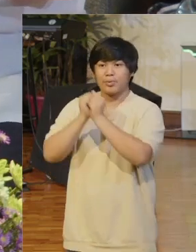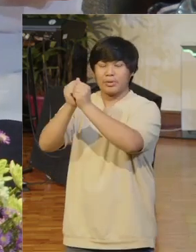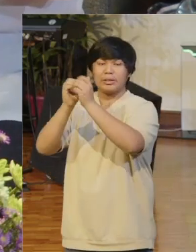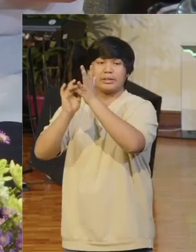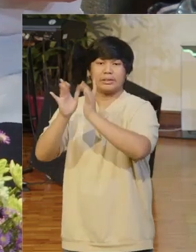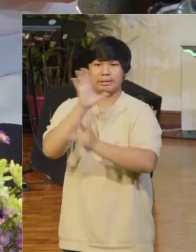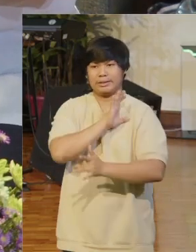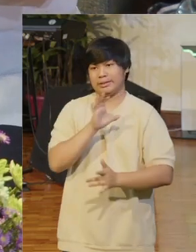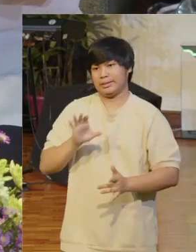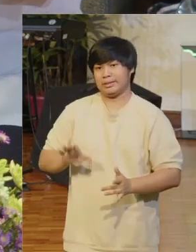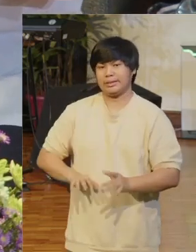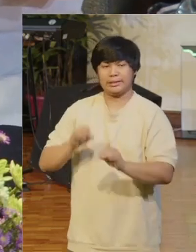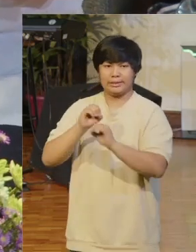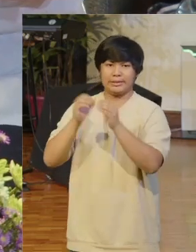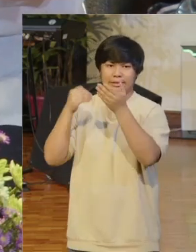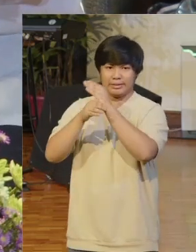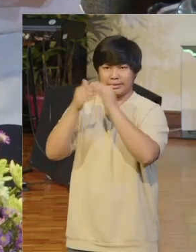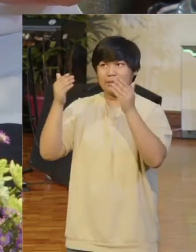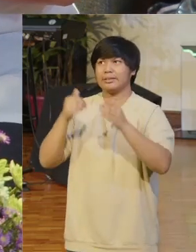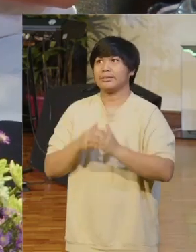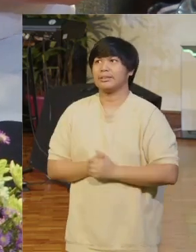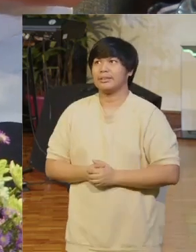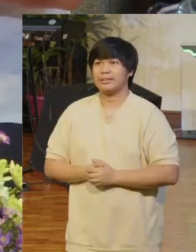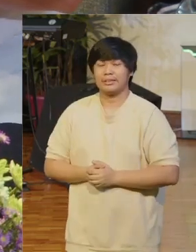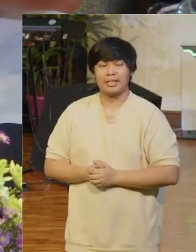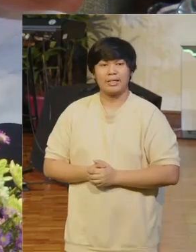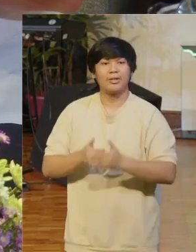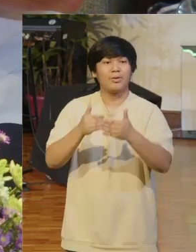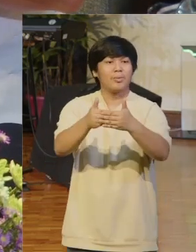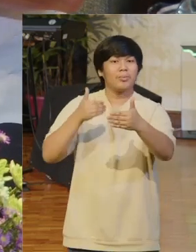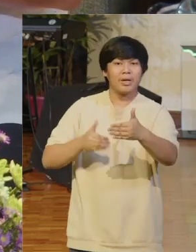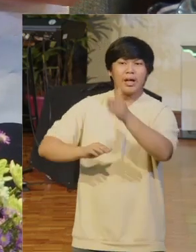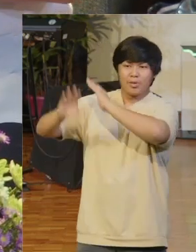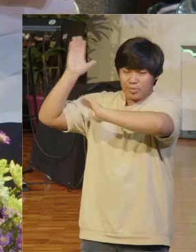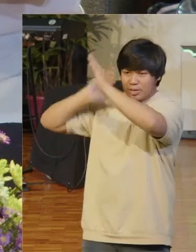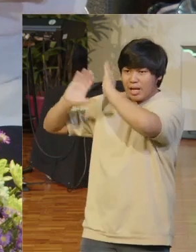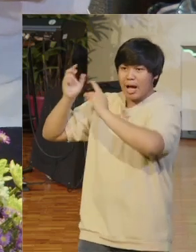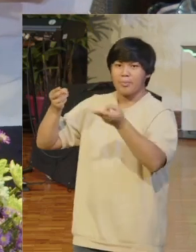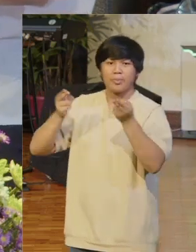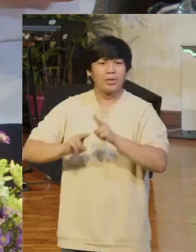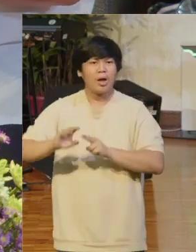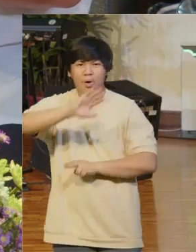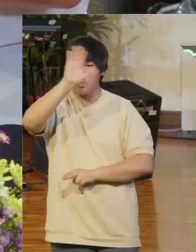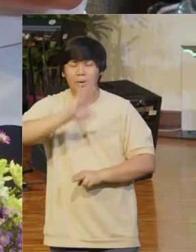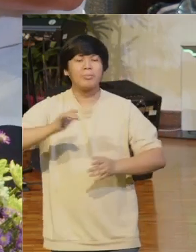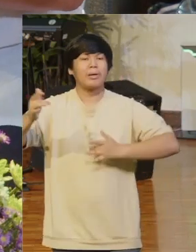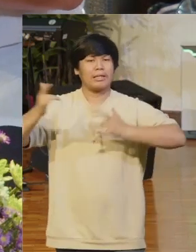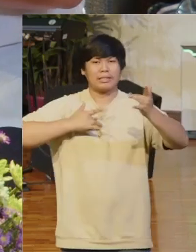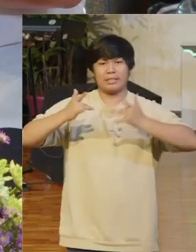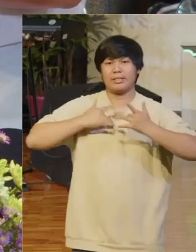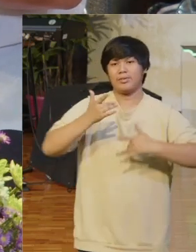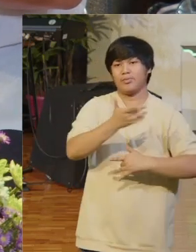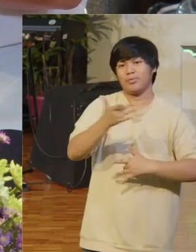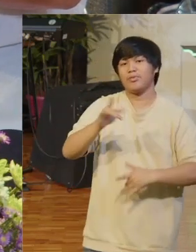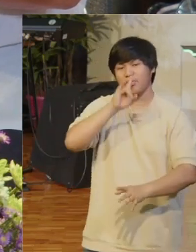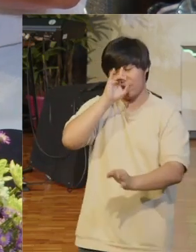sa tabi ni Jesus sa langit. Past tense na po. Huwag po kayo magdududa sa inyong